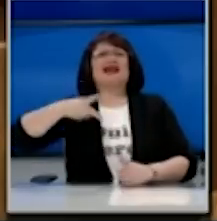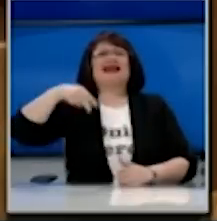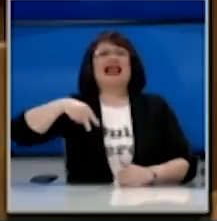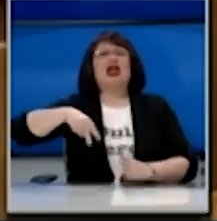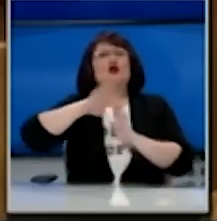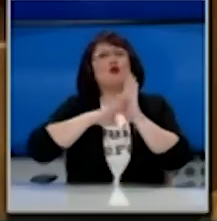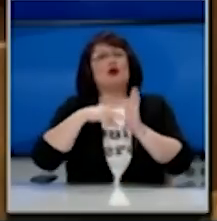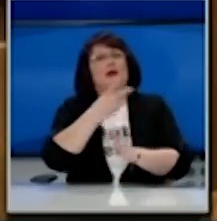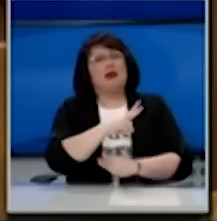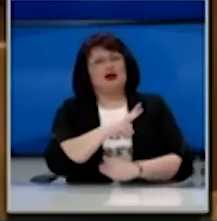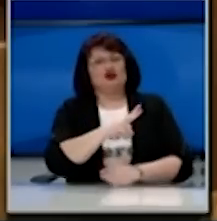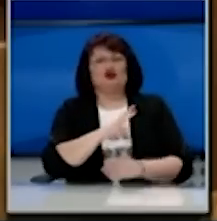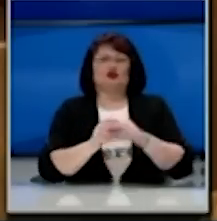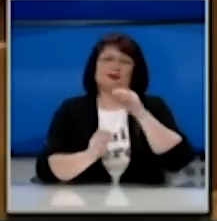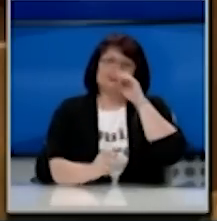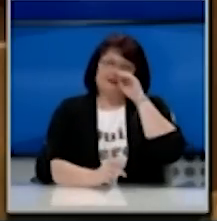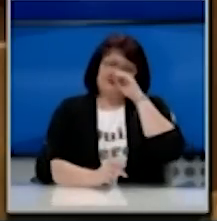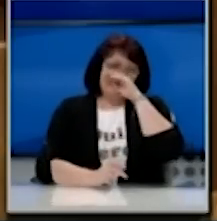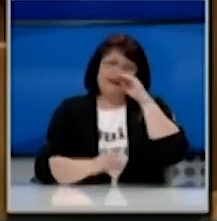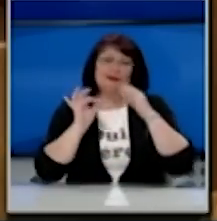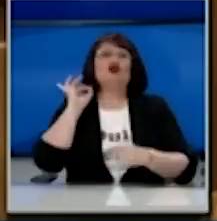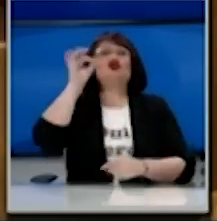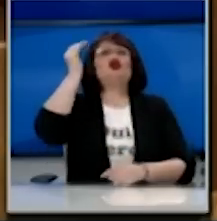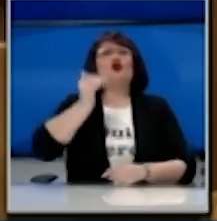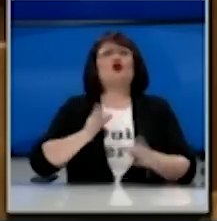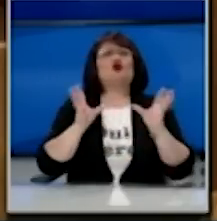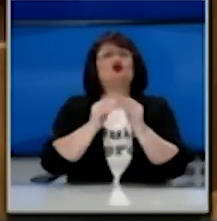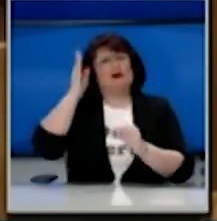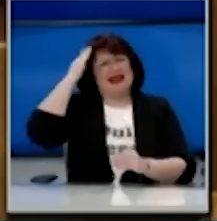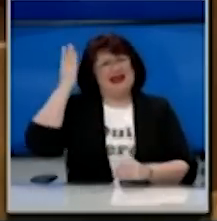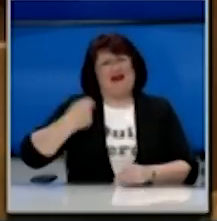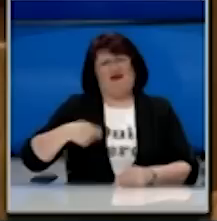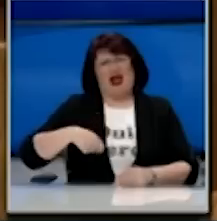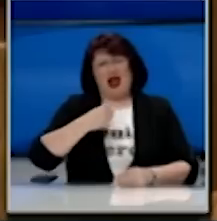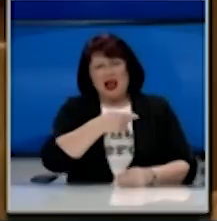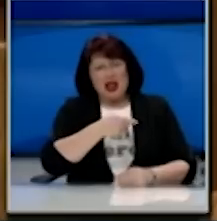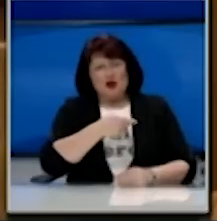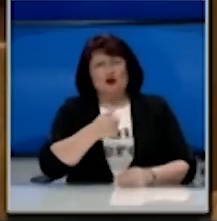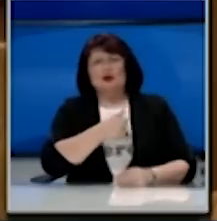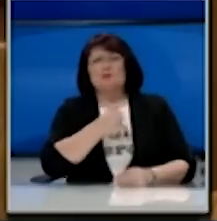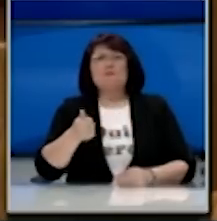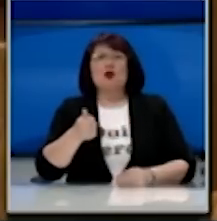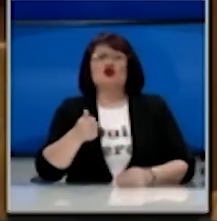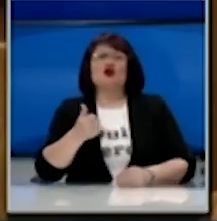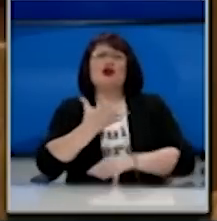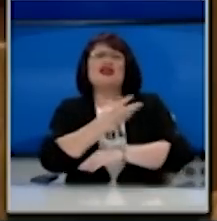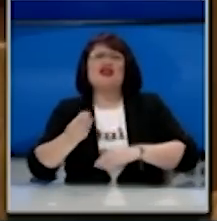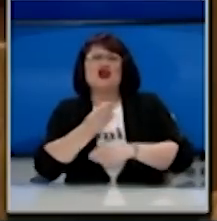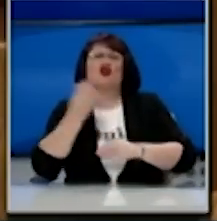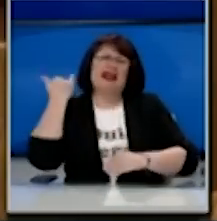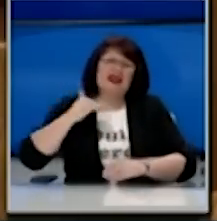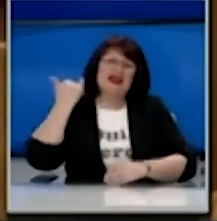πρόγραμμα, να πιάσετε δηλαδή τους στόχους του κεφαλαίου, που είναι βέβαια ποτισμένη μόνο με τον ιδρώτα των